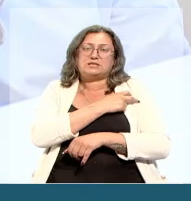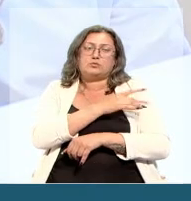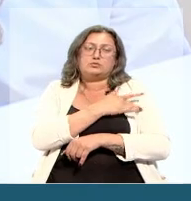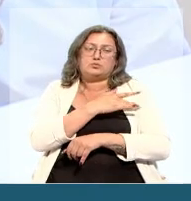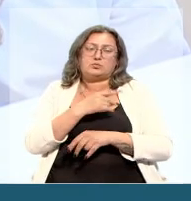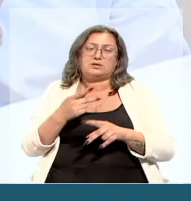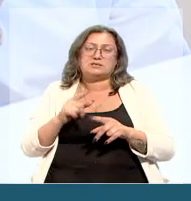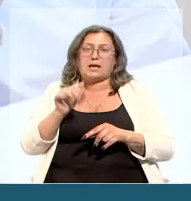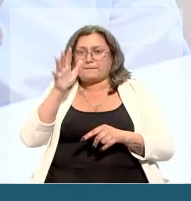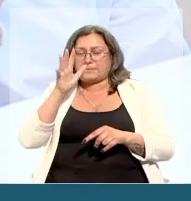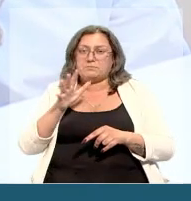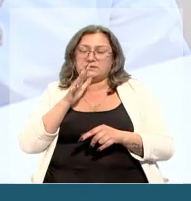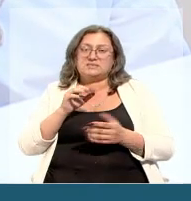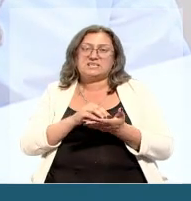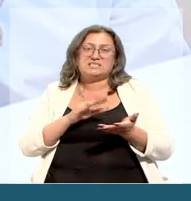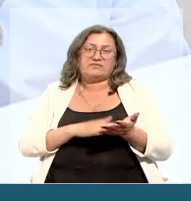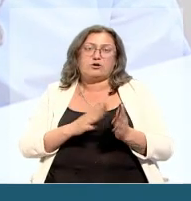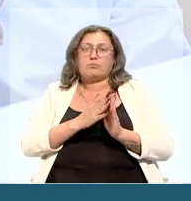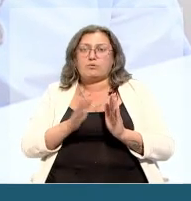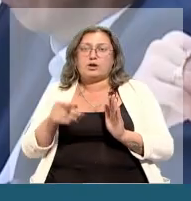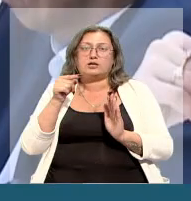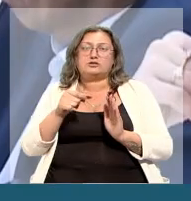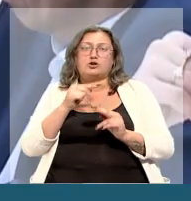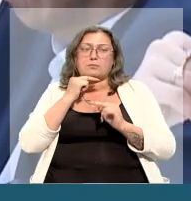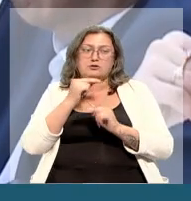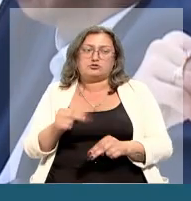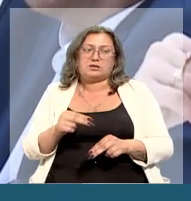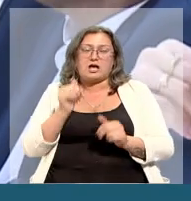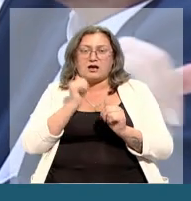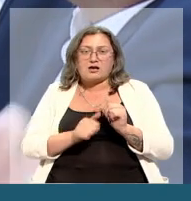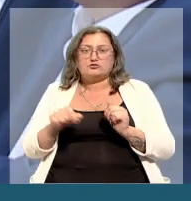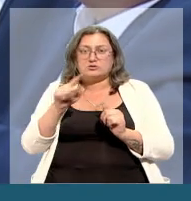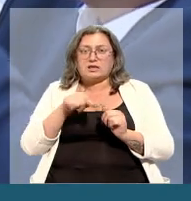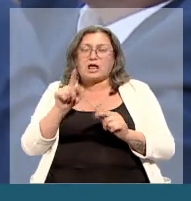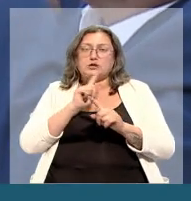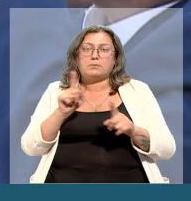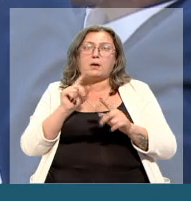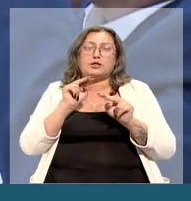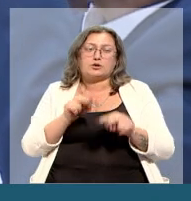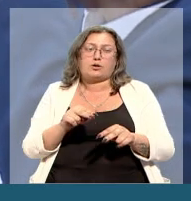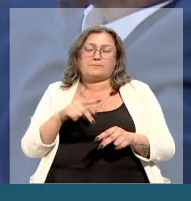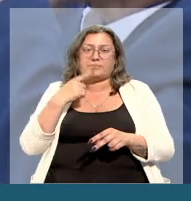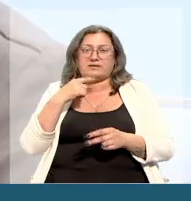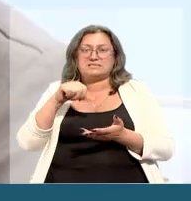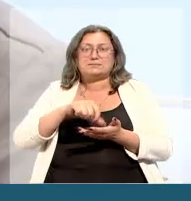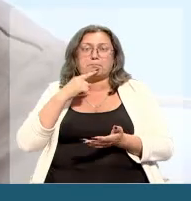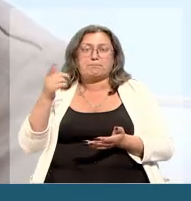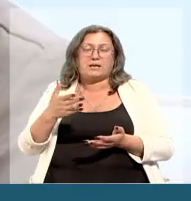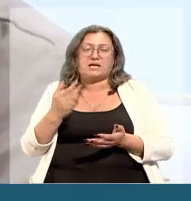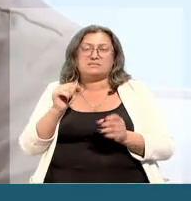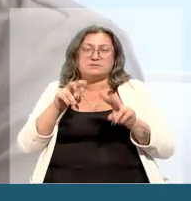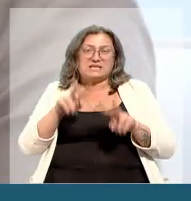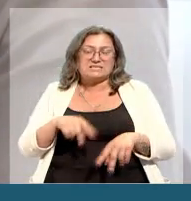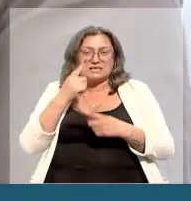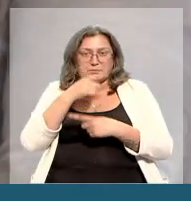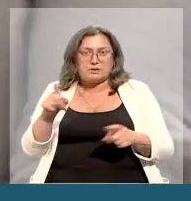услуг. За текущие 5 месяцев зарегистрировано более 1000 обращений, каждое из которых на особом контроле, отметили спикеры. Кроме того,